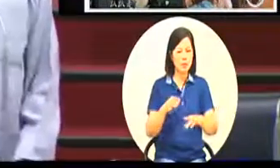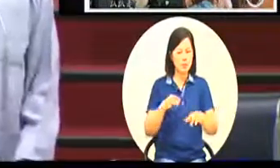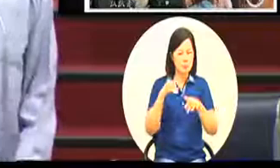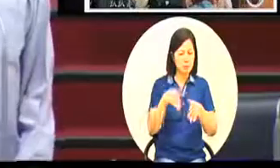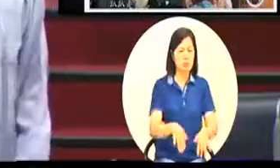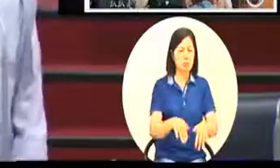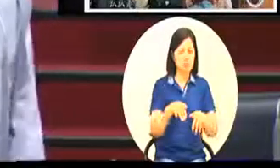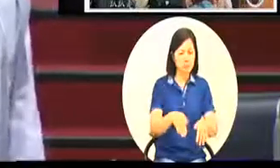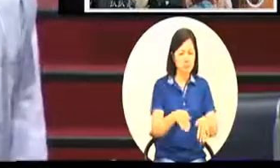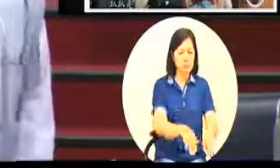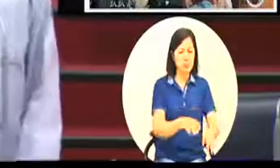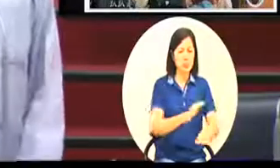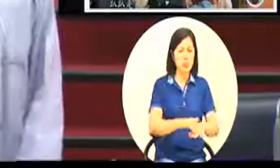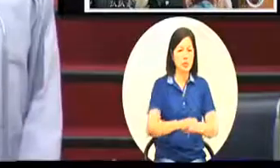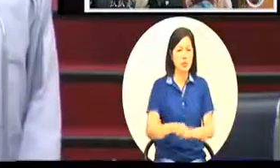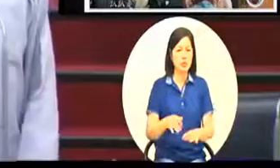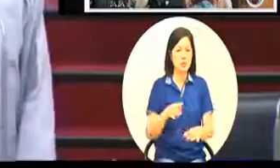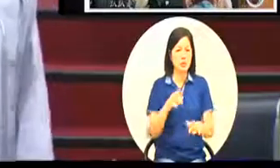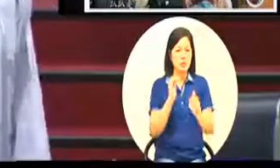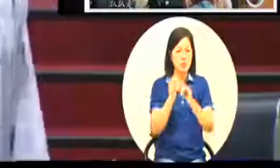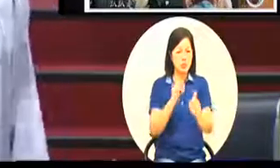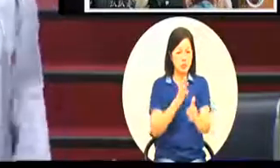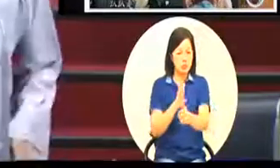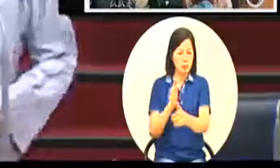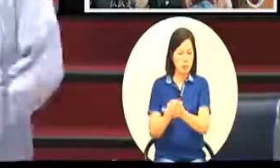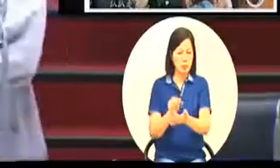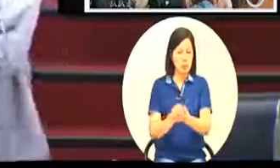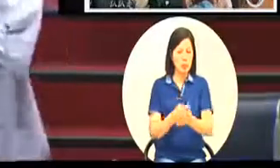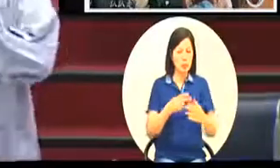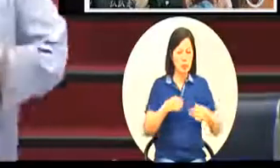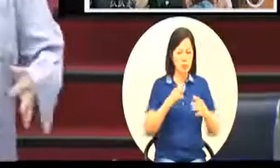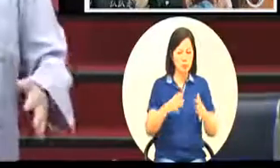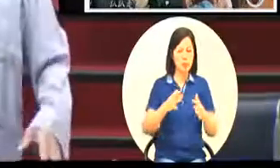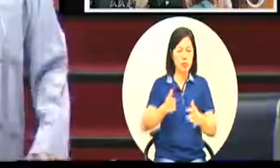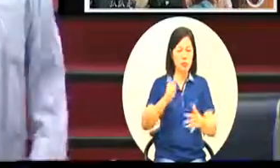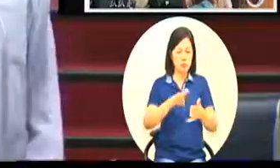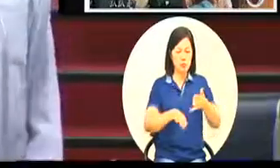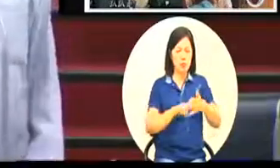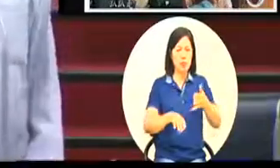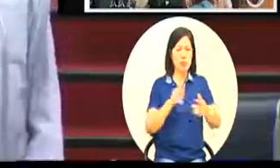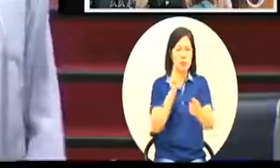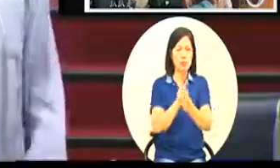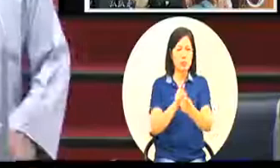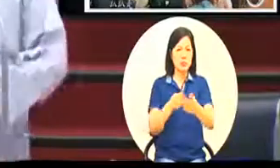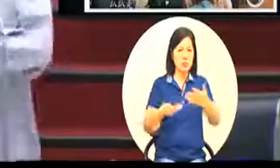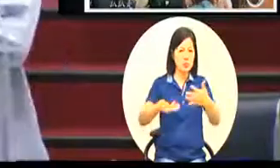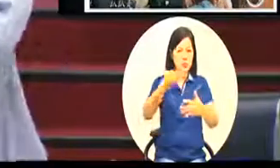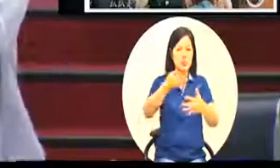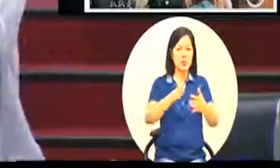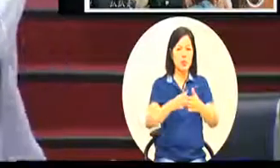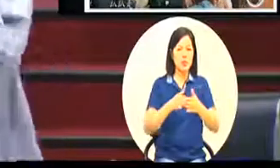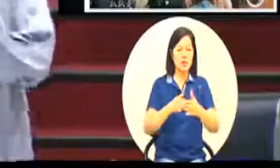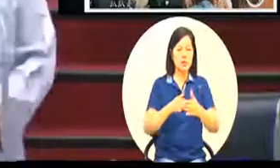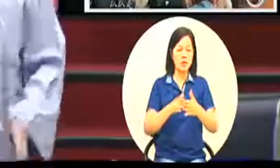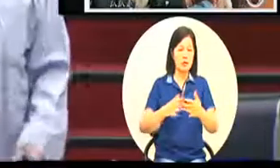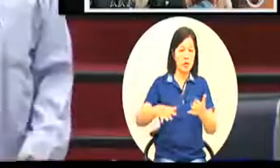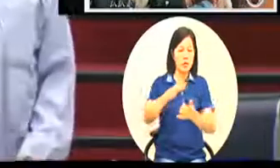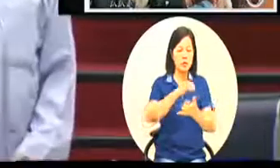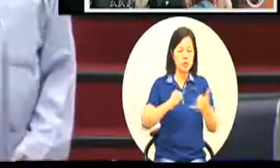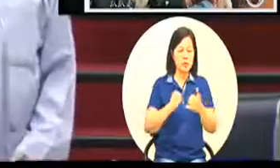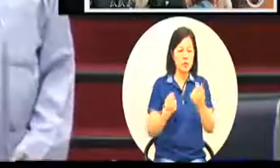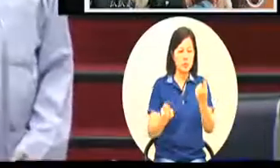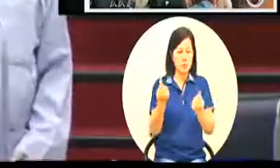调，你的民调第一，照讲蔡总统的民调在南部爱对你灌溉，安怎伫全国的比